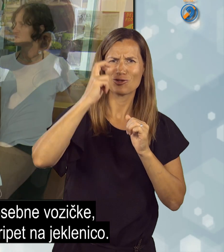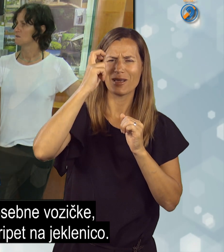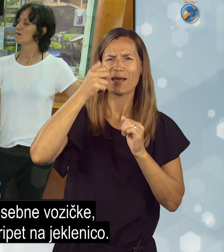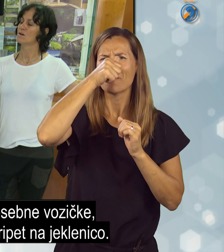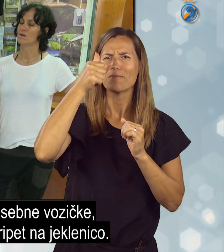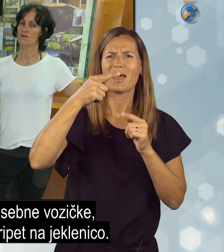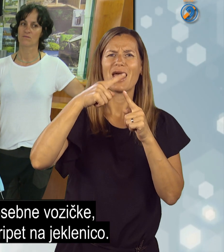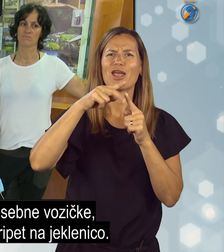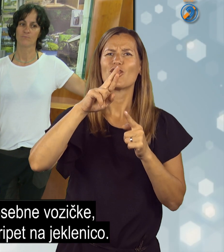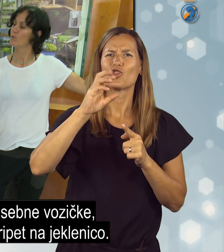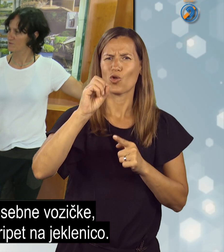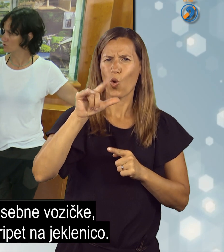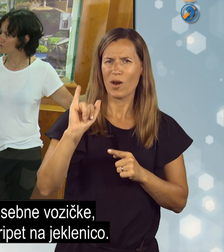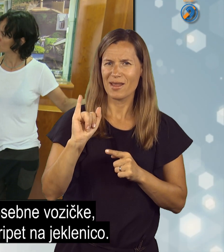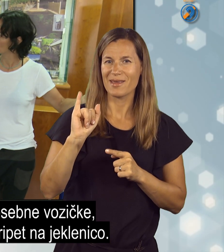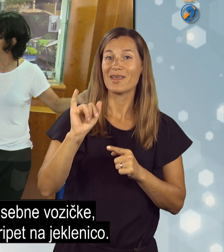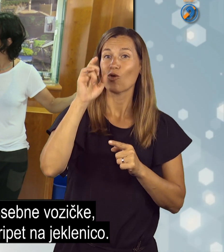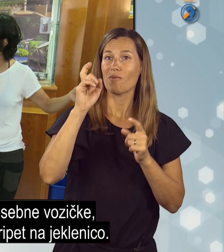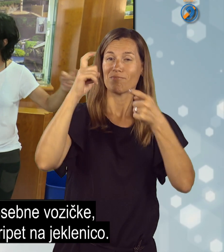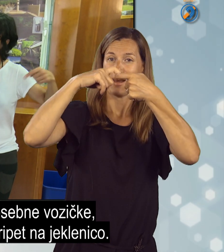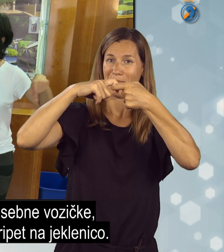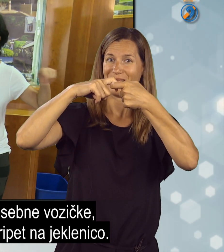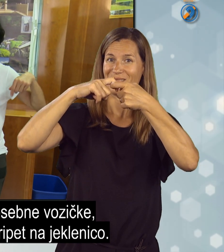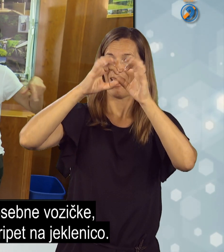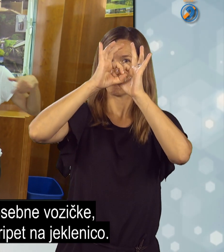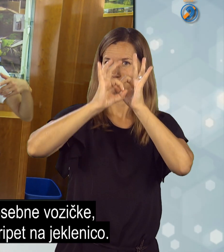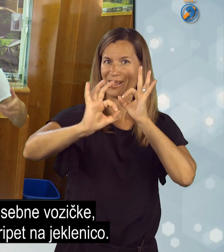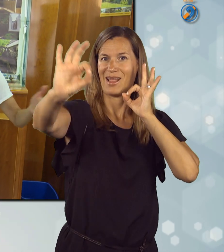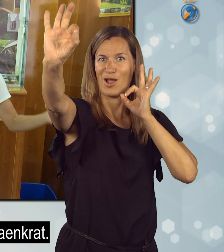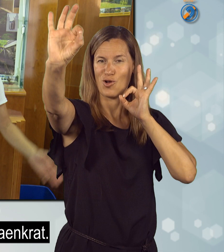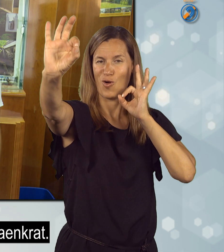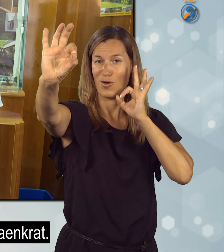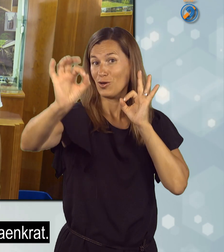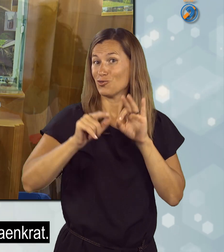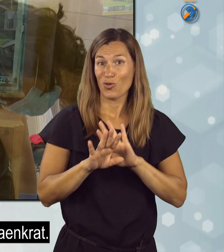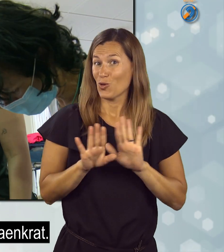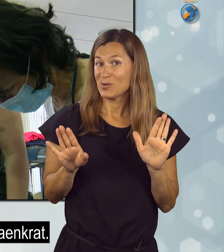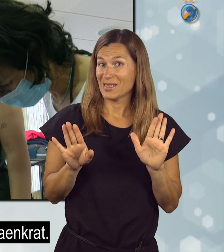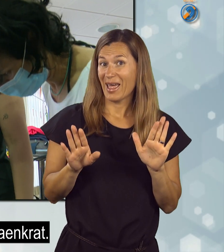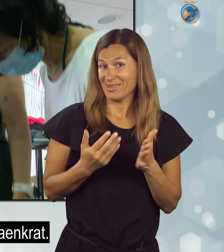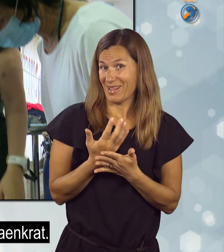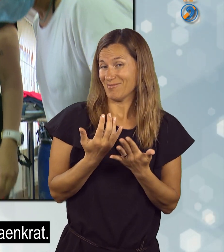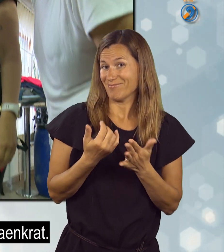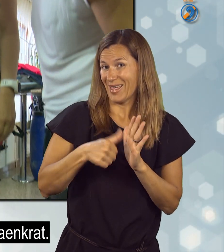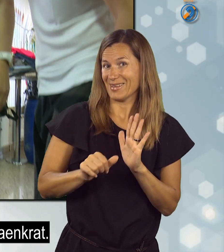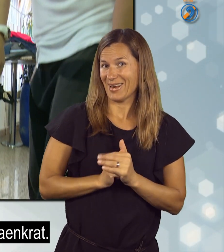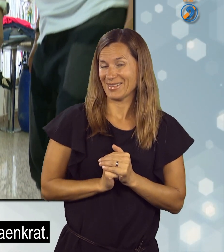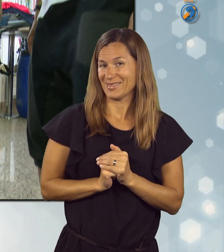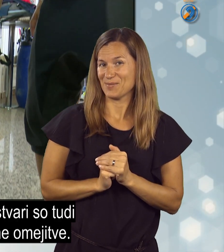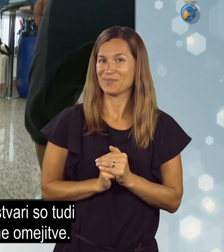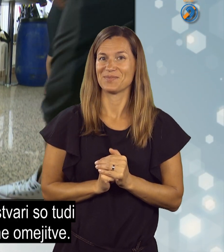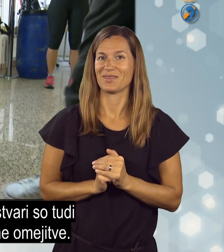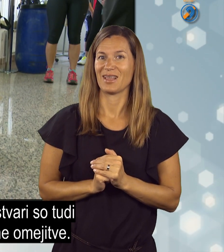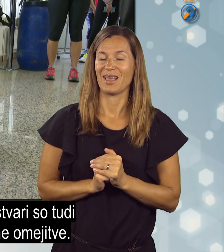troli, s katerim si pravzaprav pripet na zajlo. To je to, to je vse za enkrat.